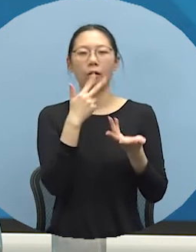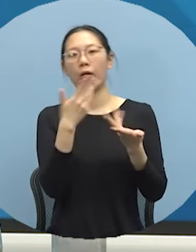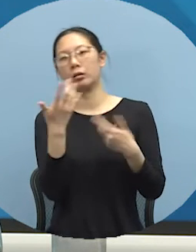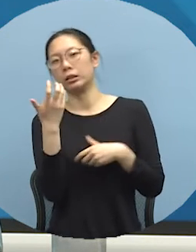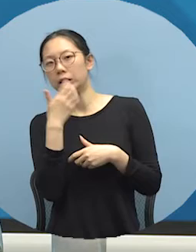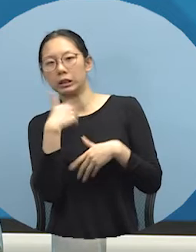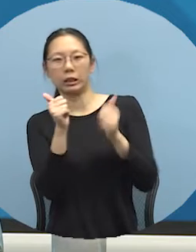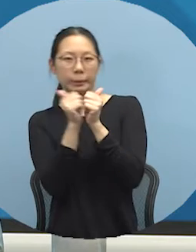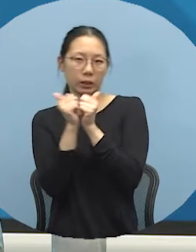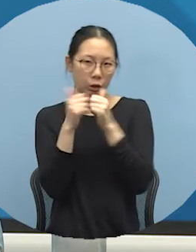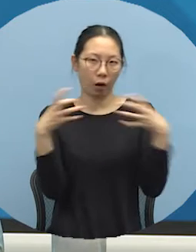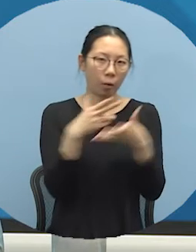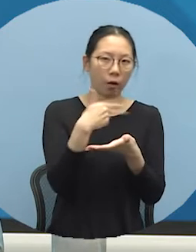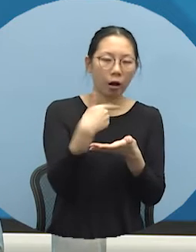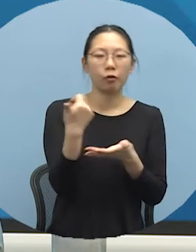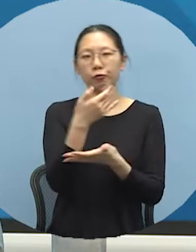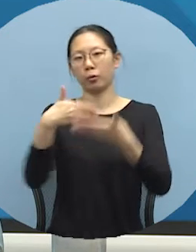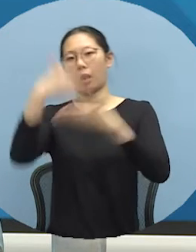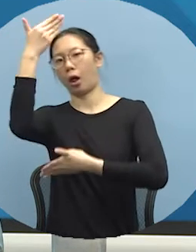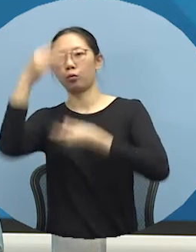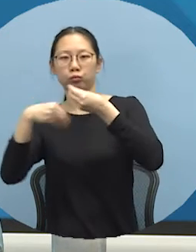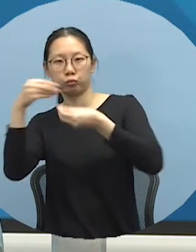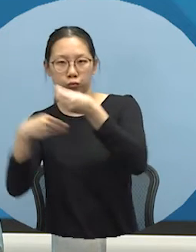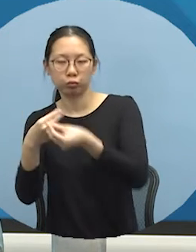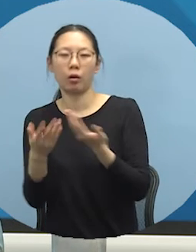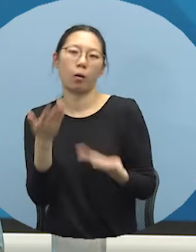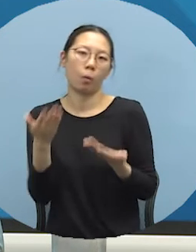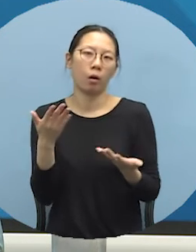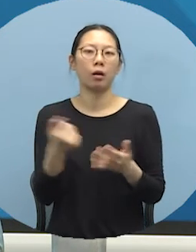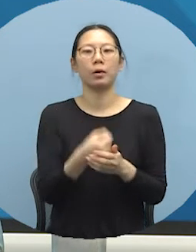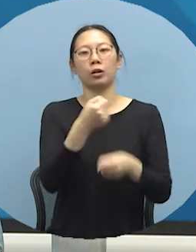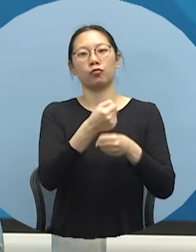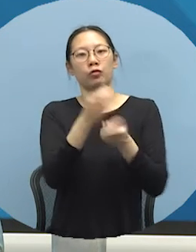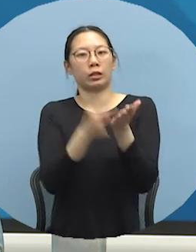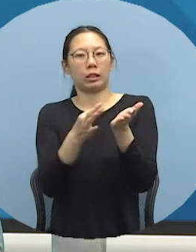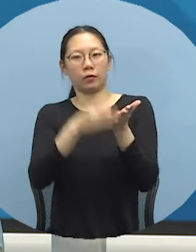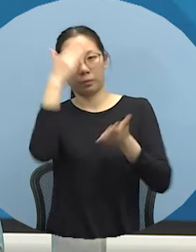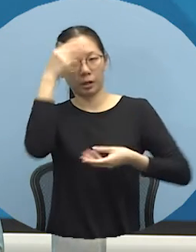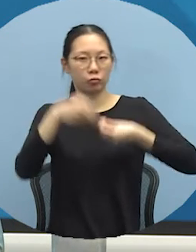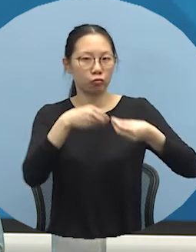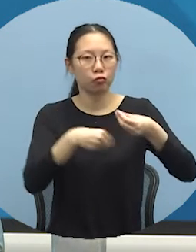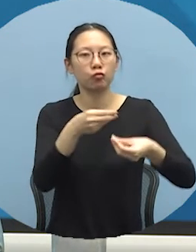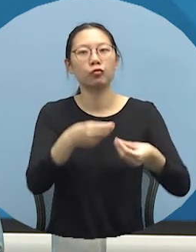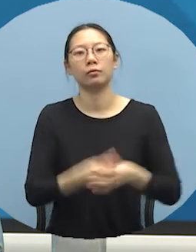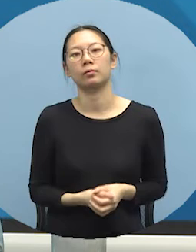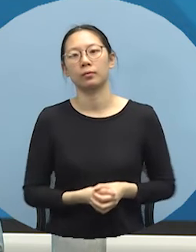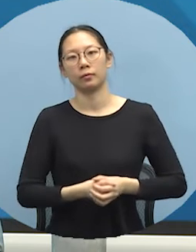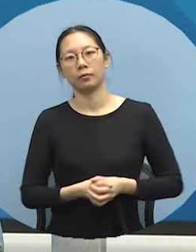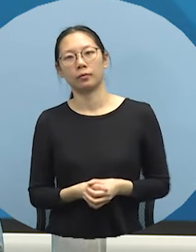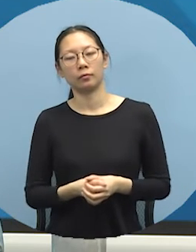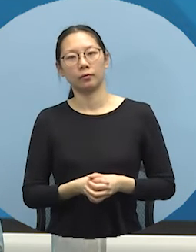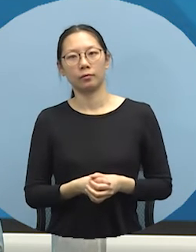咁牽涉到有一啲喺大廈嘅傳播啦，或者甚至係喺一啲工作單位嘅傳播啦。咁呢度